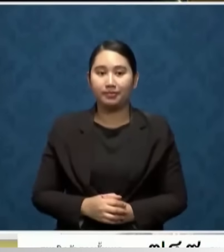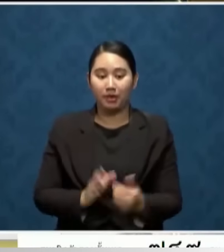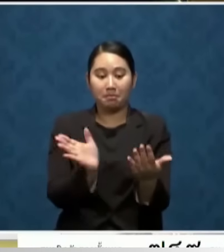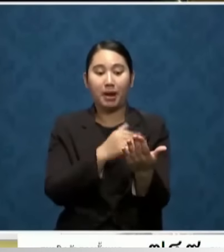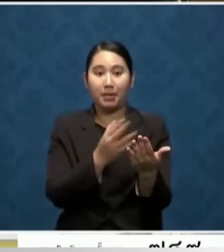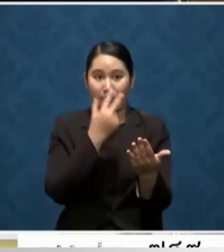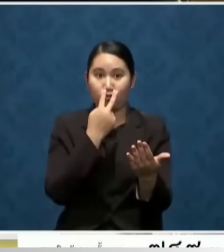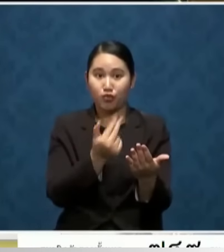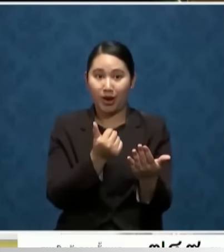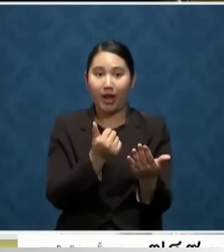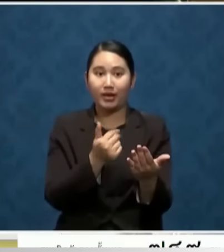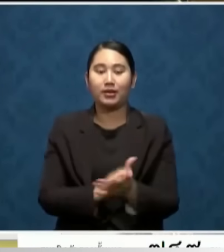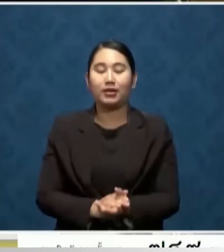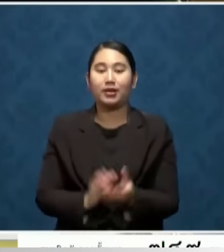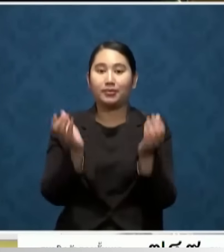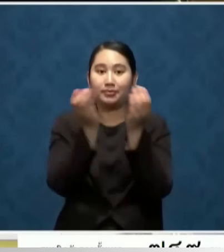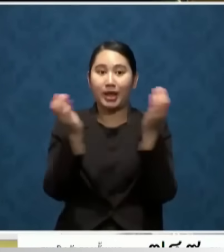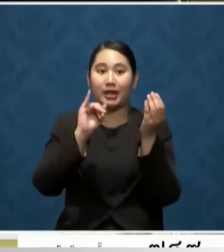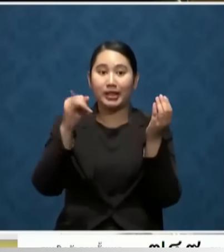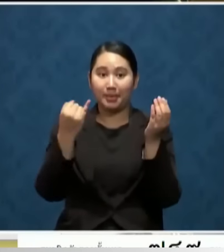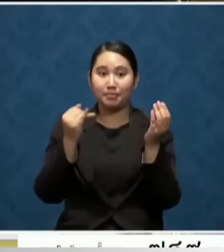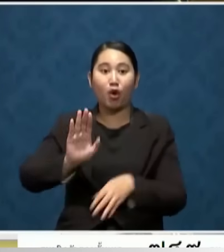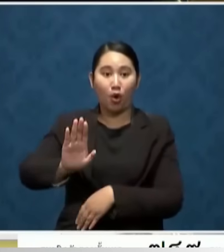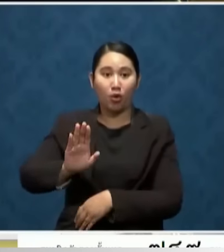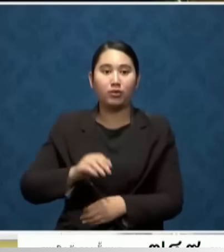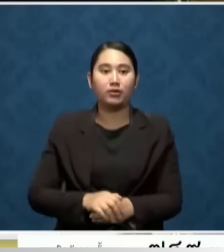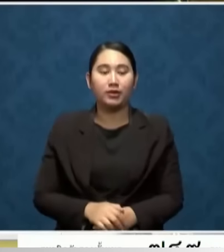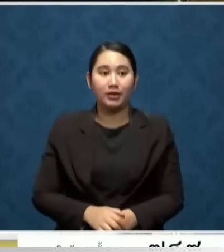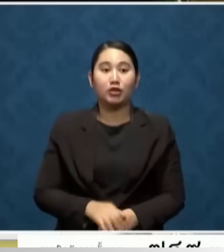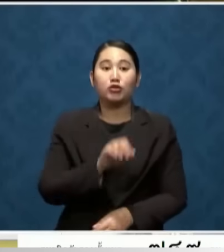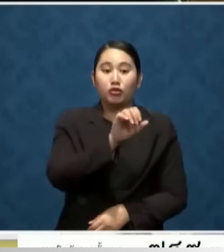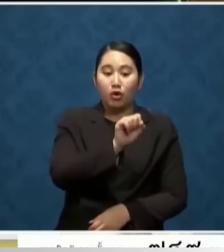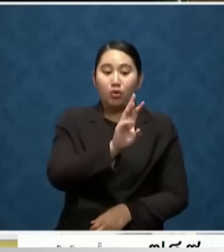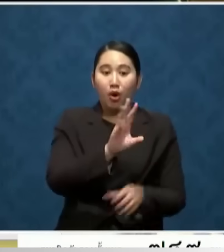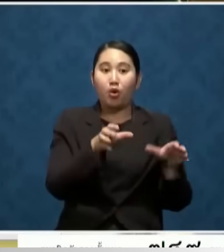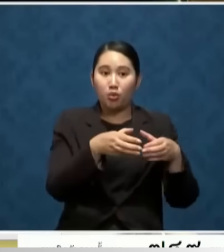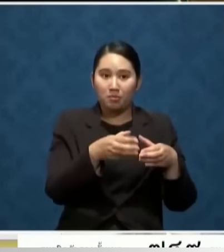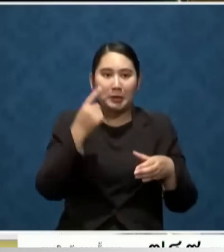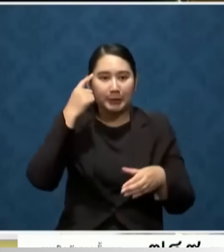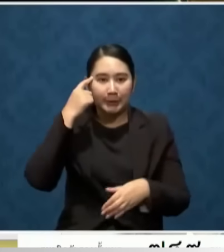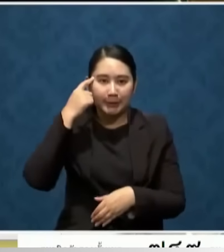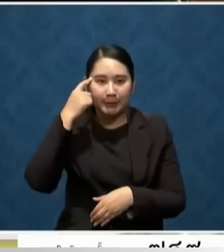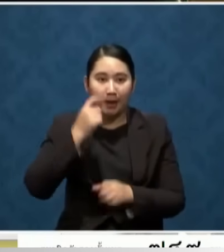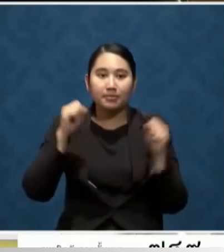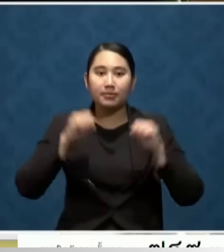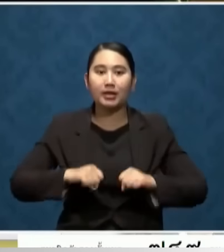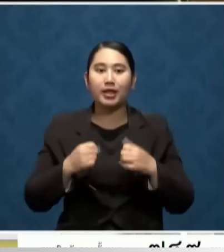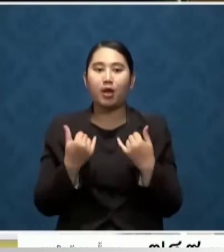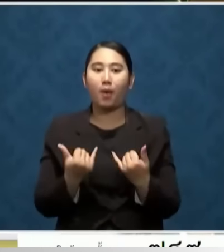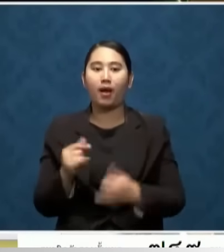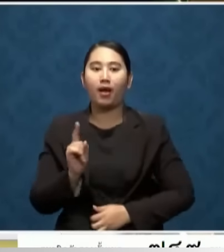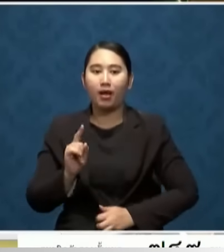ได้ดูได้ครับประมวลจริยธรรมของท่านส่วนสำหรับส.ว.เองที่คิดจะลงมติในบัดนี้